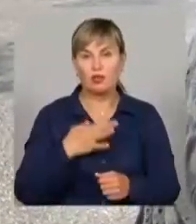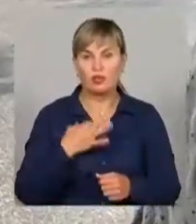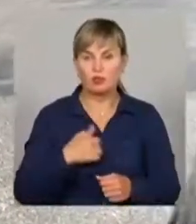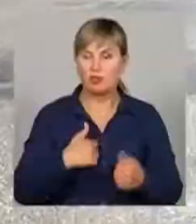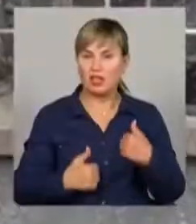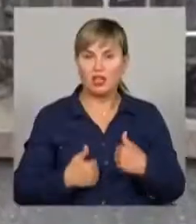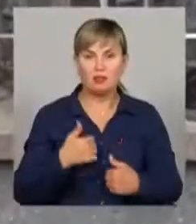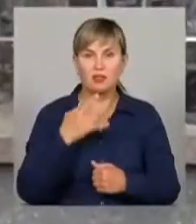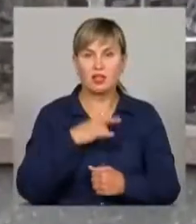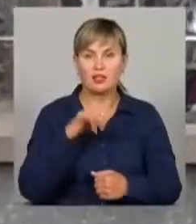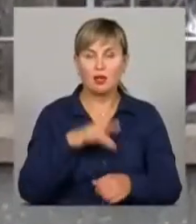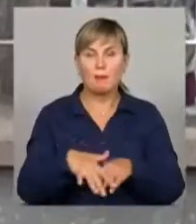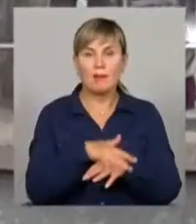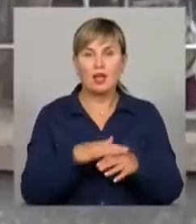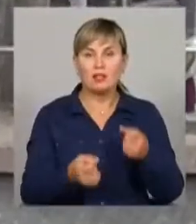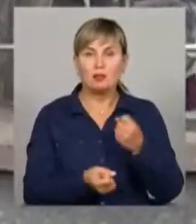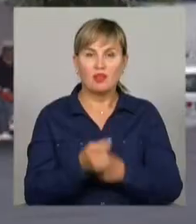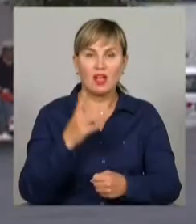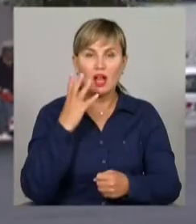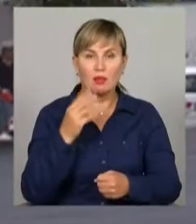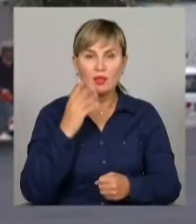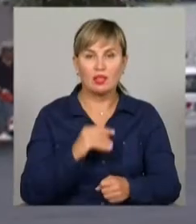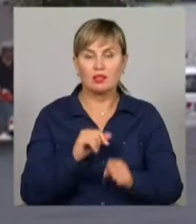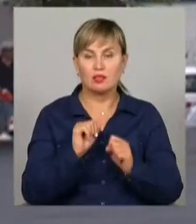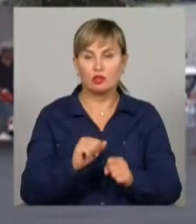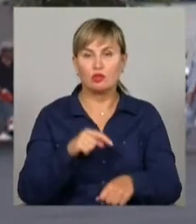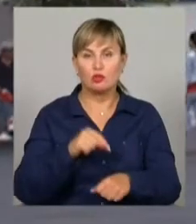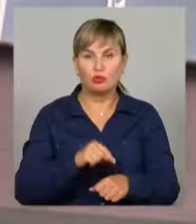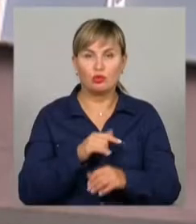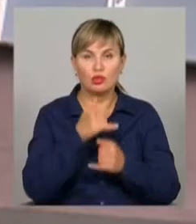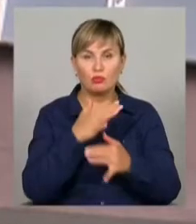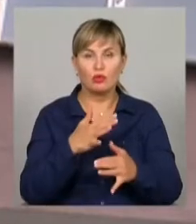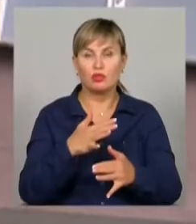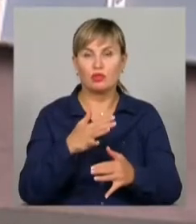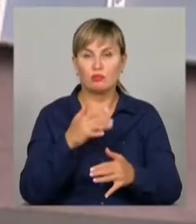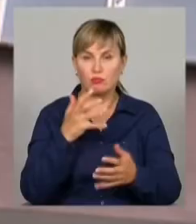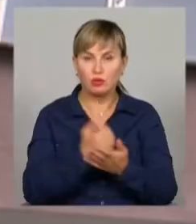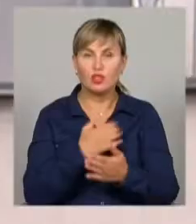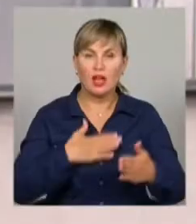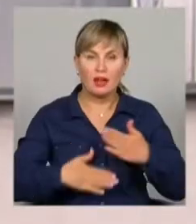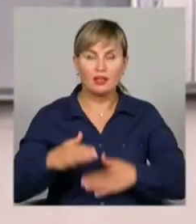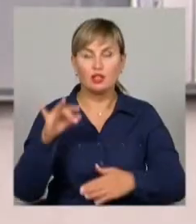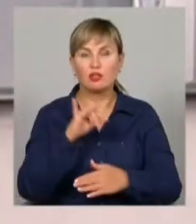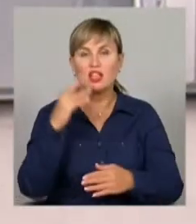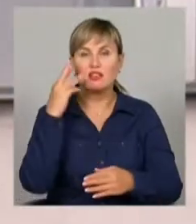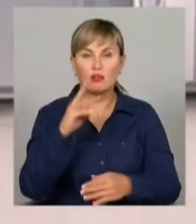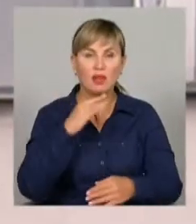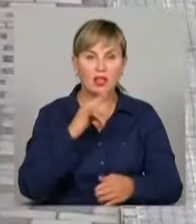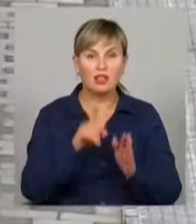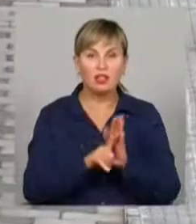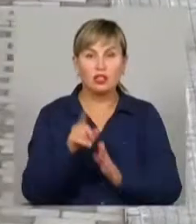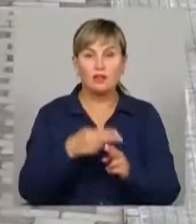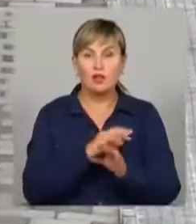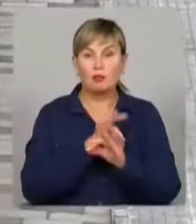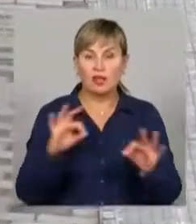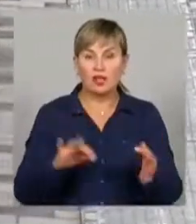гордимся Казахстаном. Массовое проявление алматинцами патриотических чувств не может не радовать. Ведь история современного Казахстана начиналась в этом